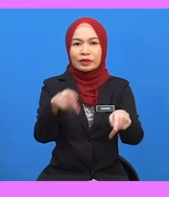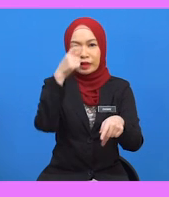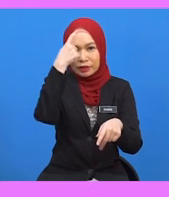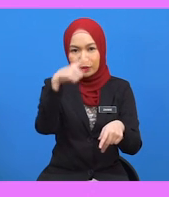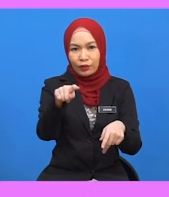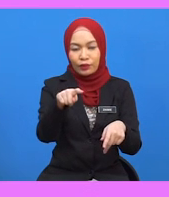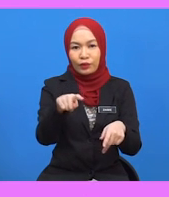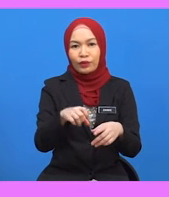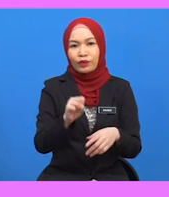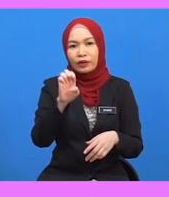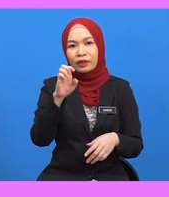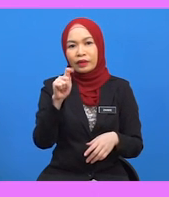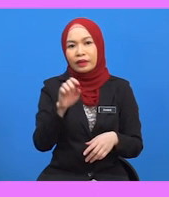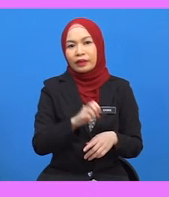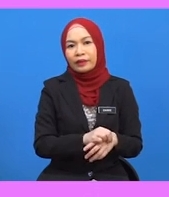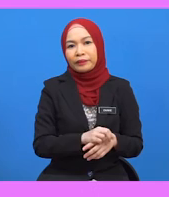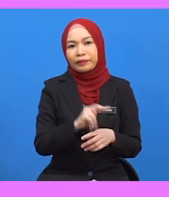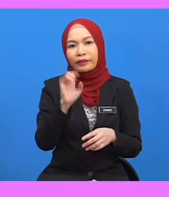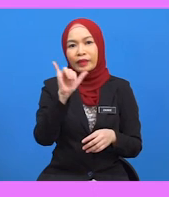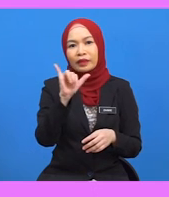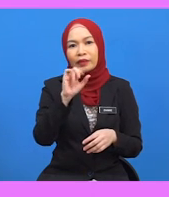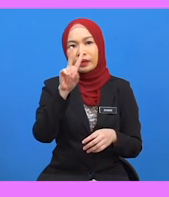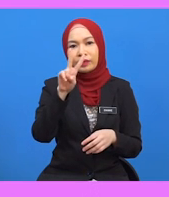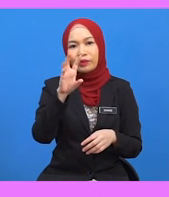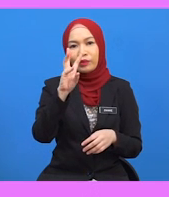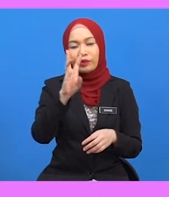setkan N sama dengan 26.